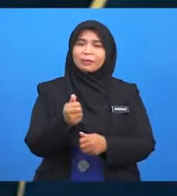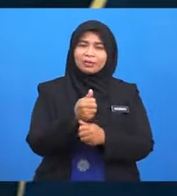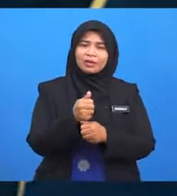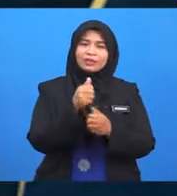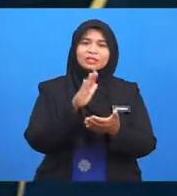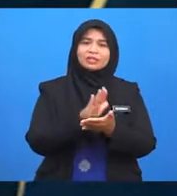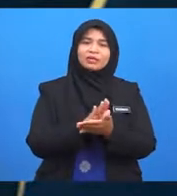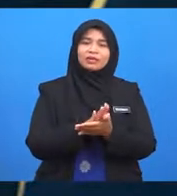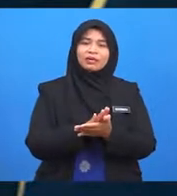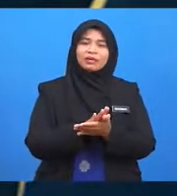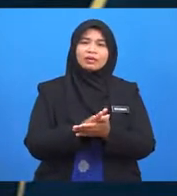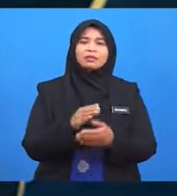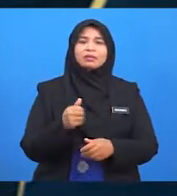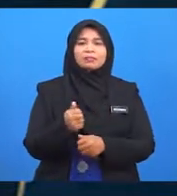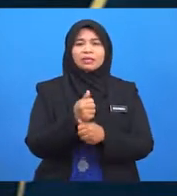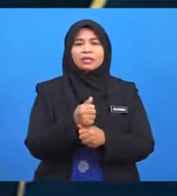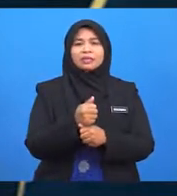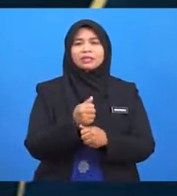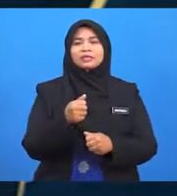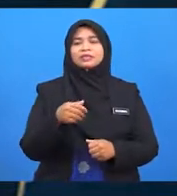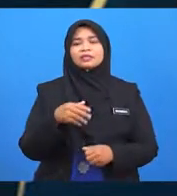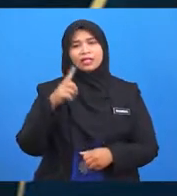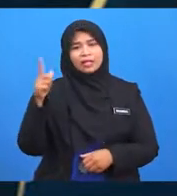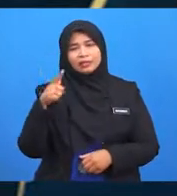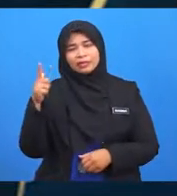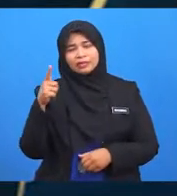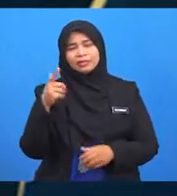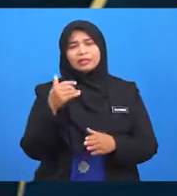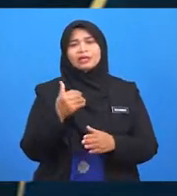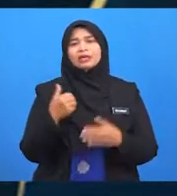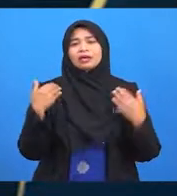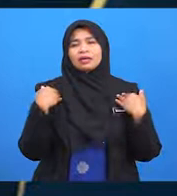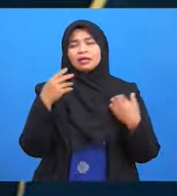sekolah, pengawas pusat sumber, adakah mereka pemimpin?